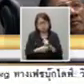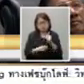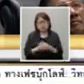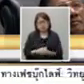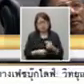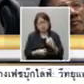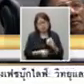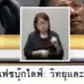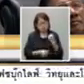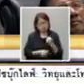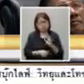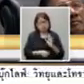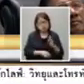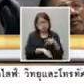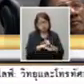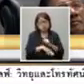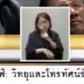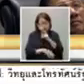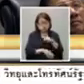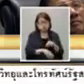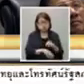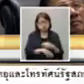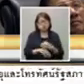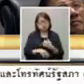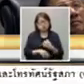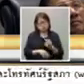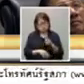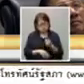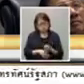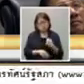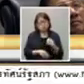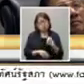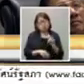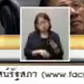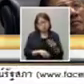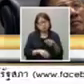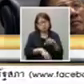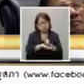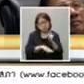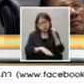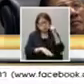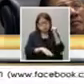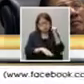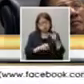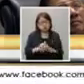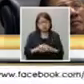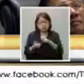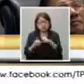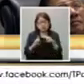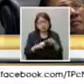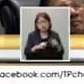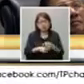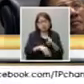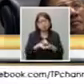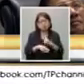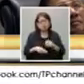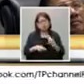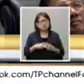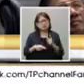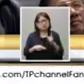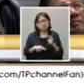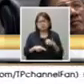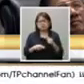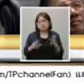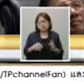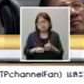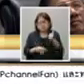จอำนาจของท่านมีและขอความกรุณาให้ท่านเข้าใจว่าเรื่องนี้เนี่ยถ้าท่านบอกว่ามันไม่เสียหายไม่